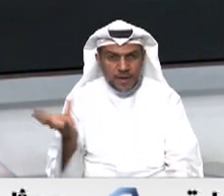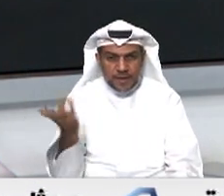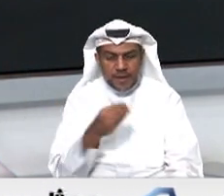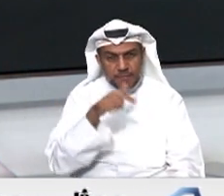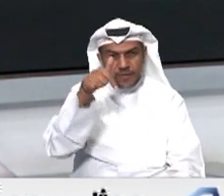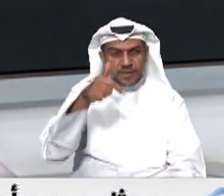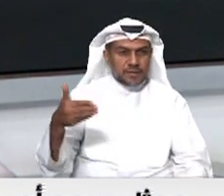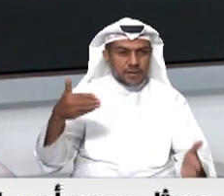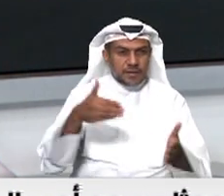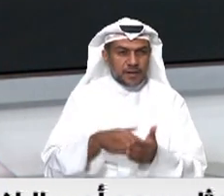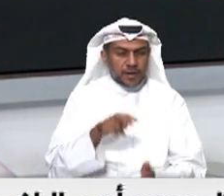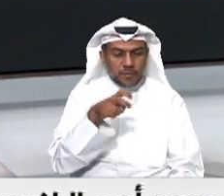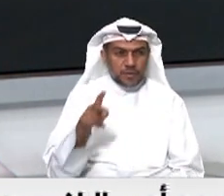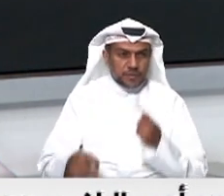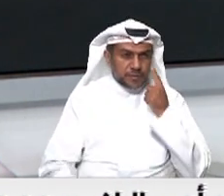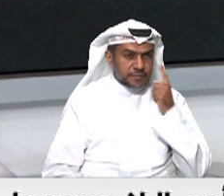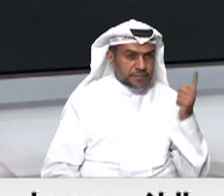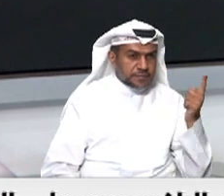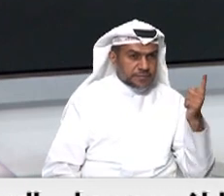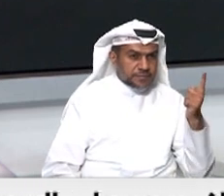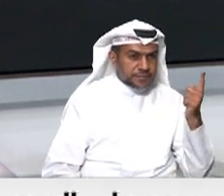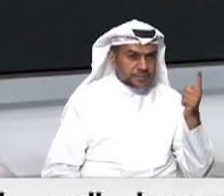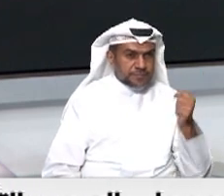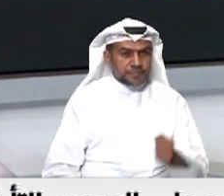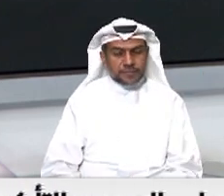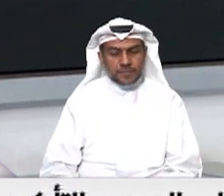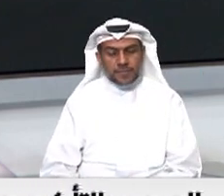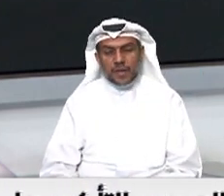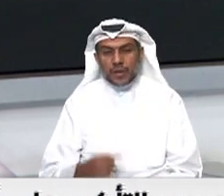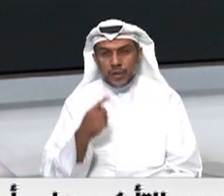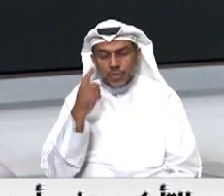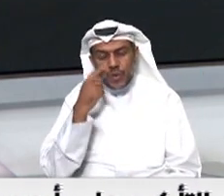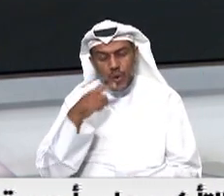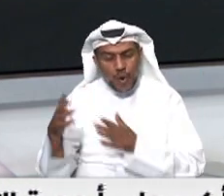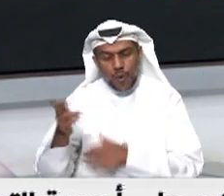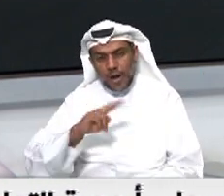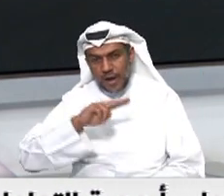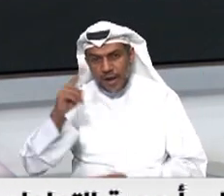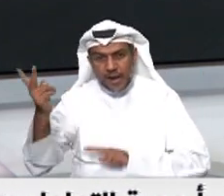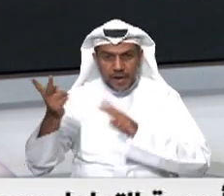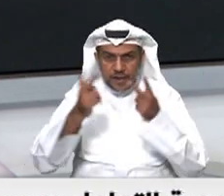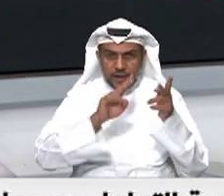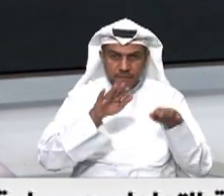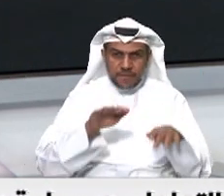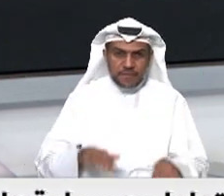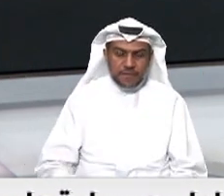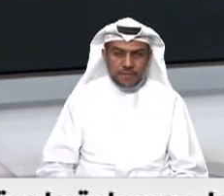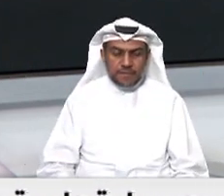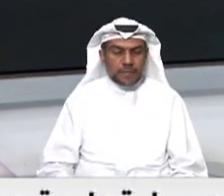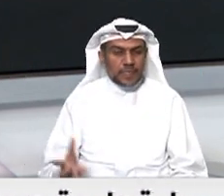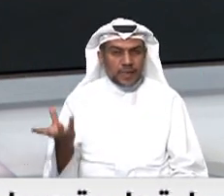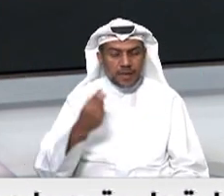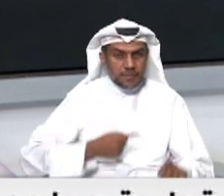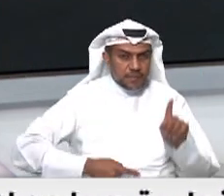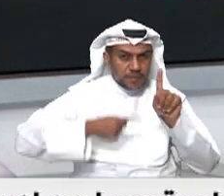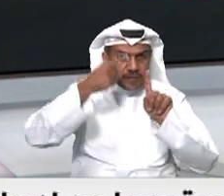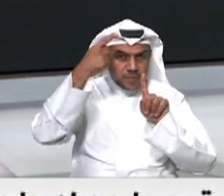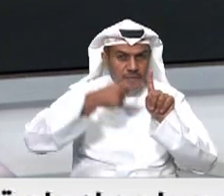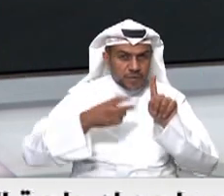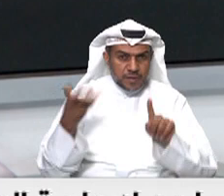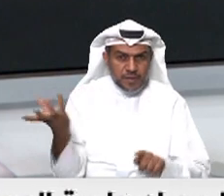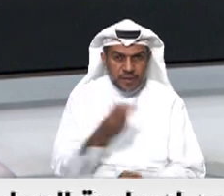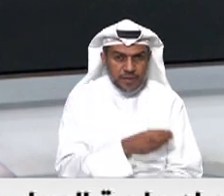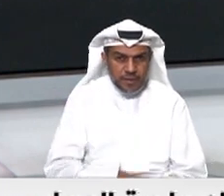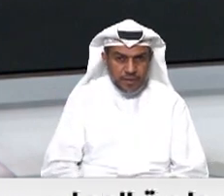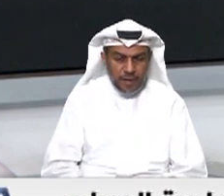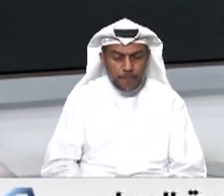6 الى 28 م في الساعه تكون متقلبه الاتجاه احيانا في بعض المناطق ودرجات الحراره متوقع